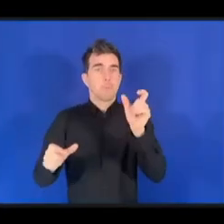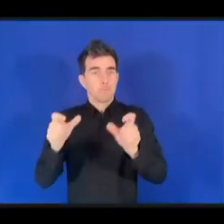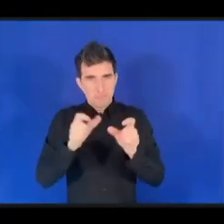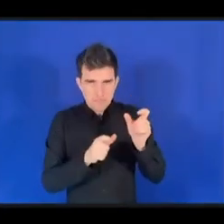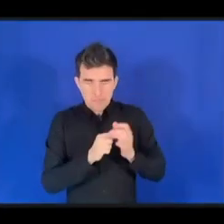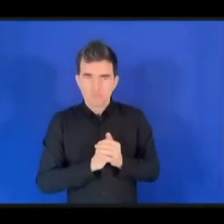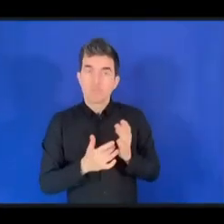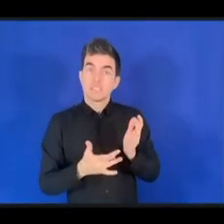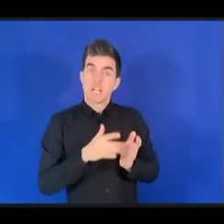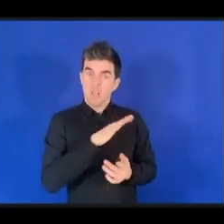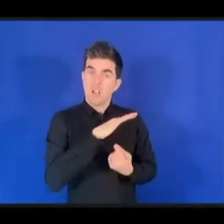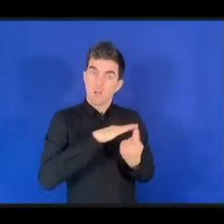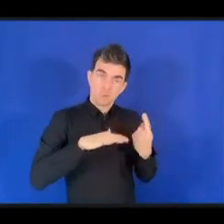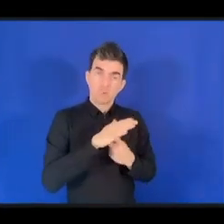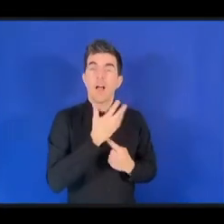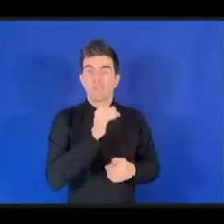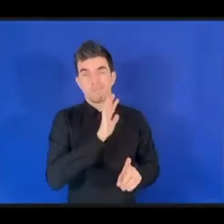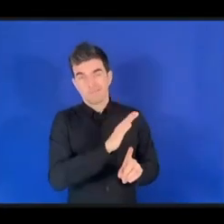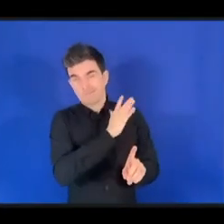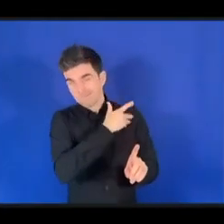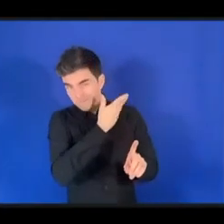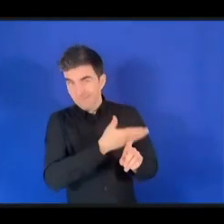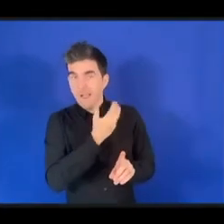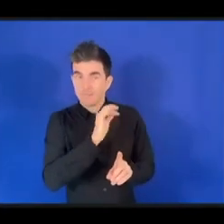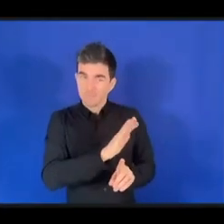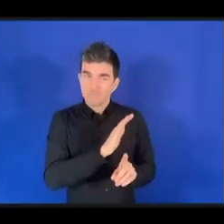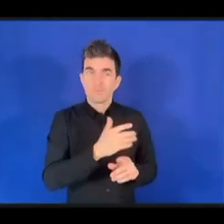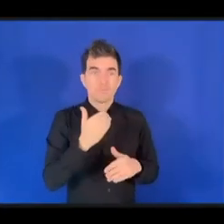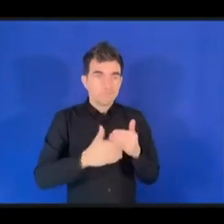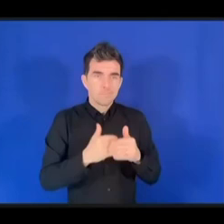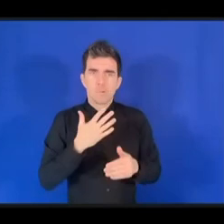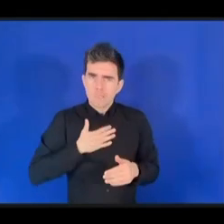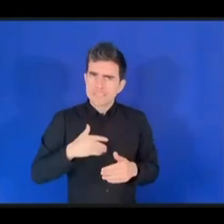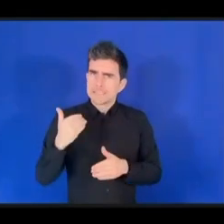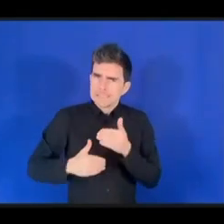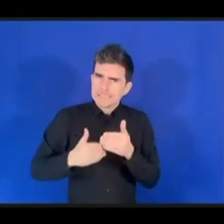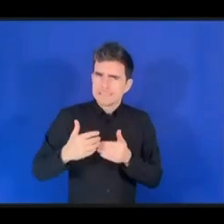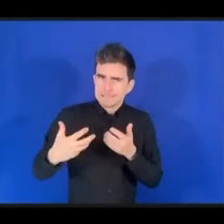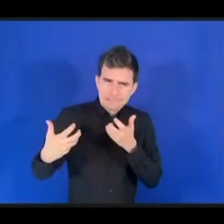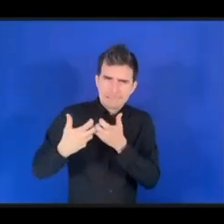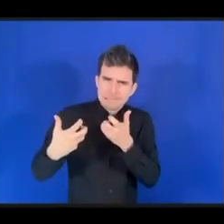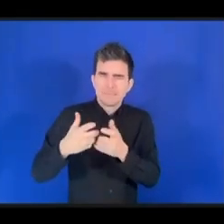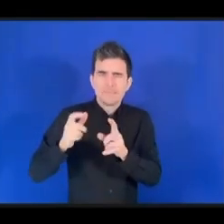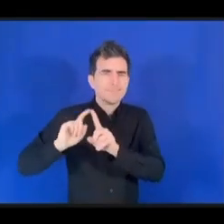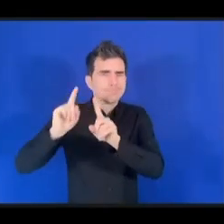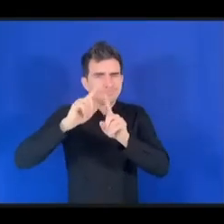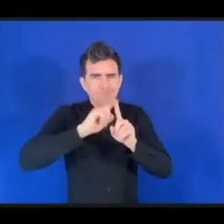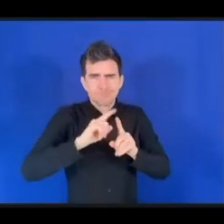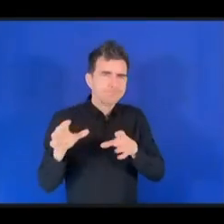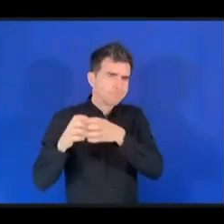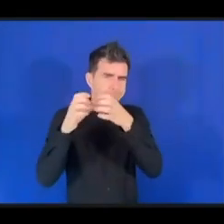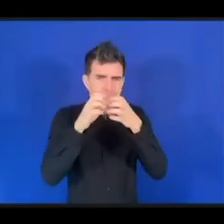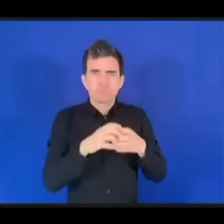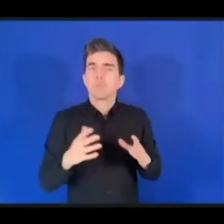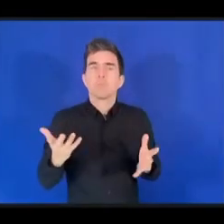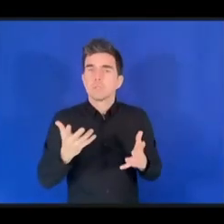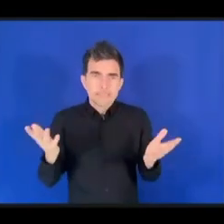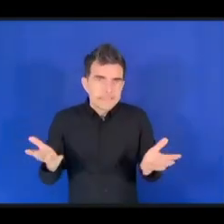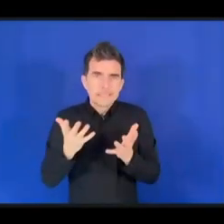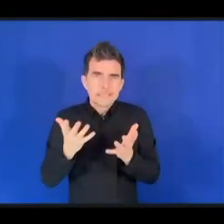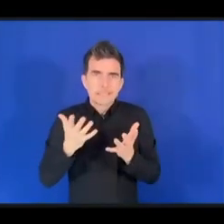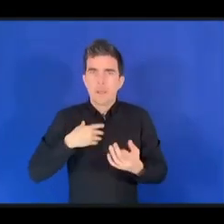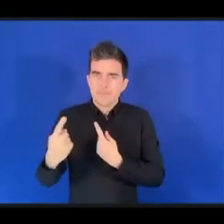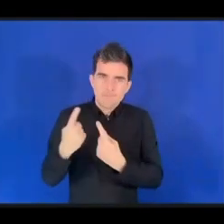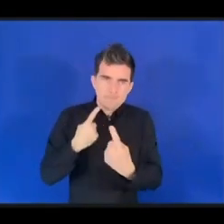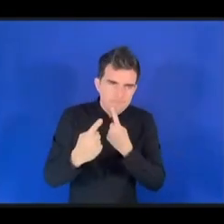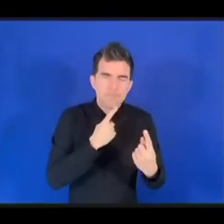は様々なステークホーダーのアライメントを求めておりますそして積極的なコラボレーションを要請しております